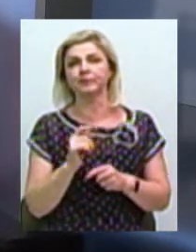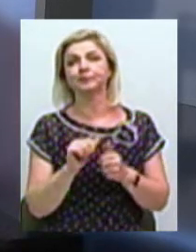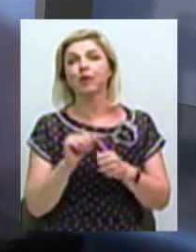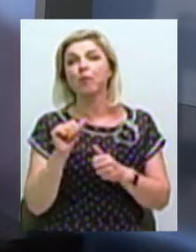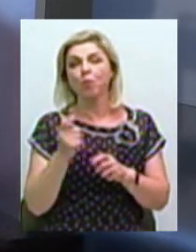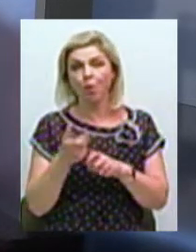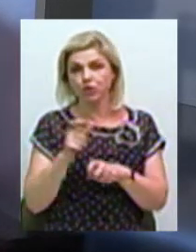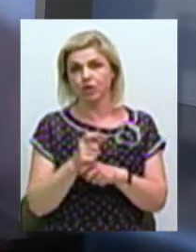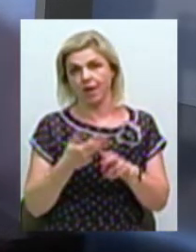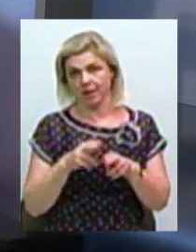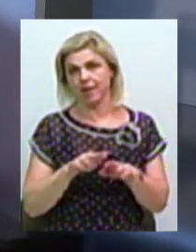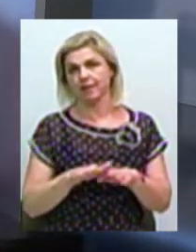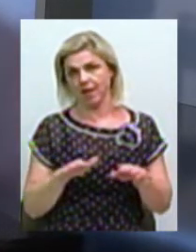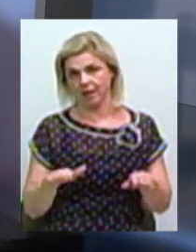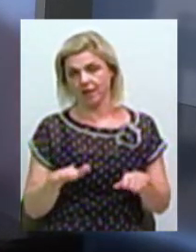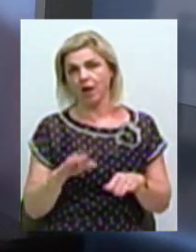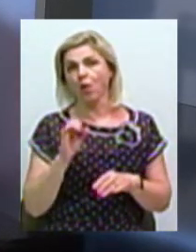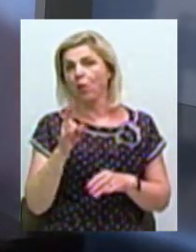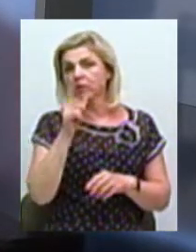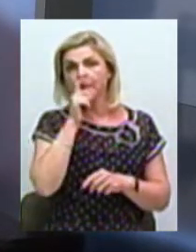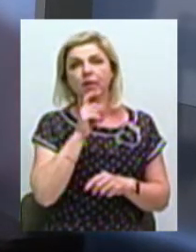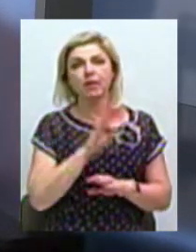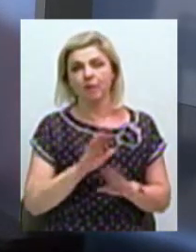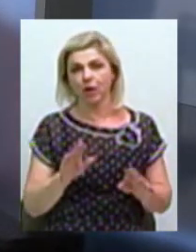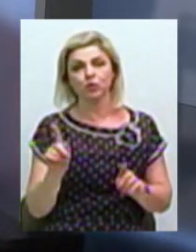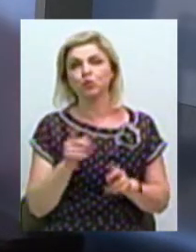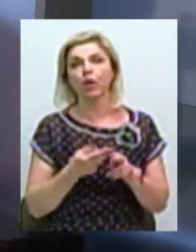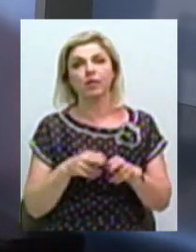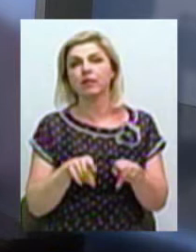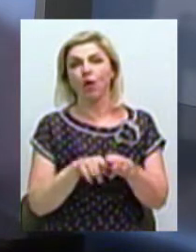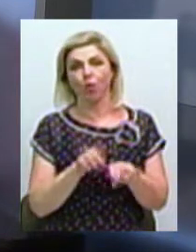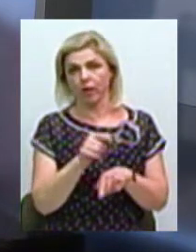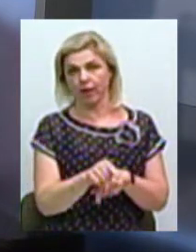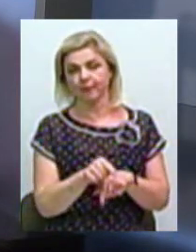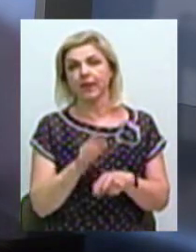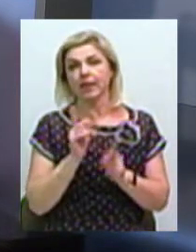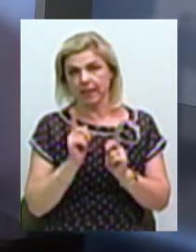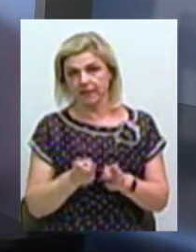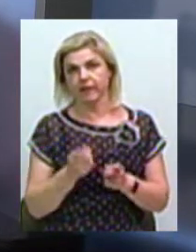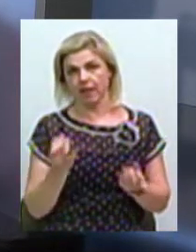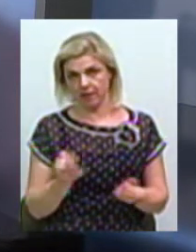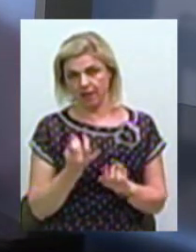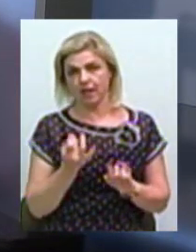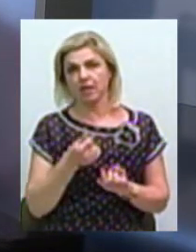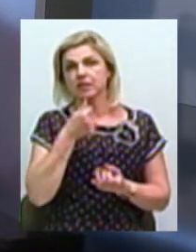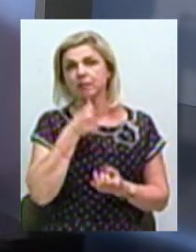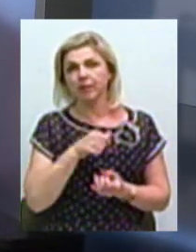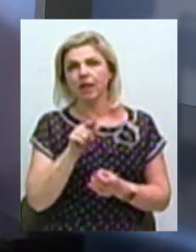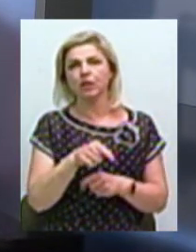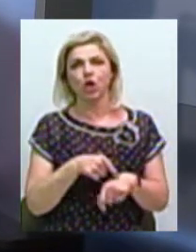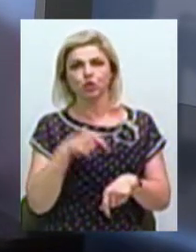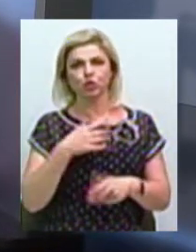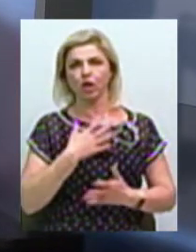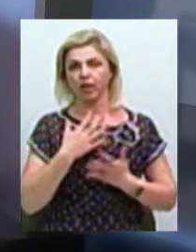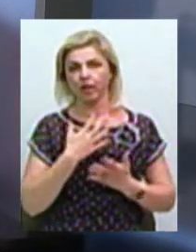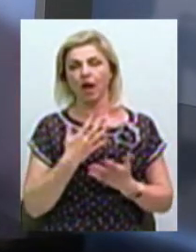дети, мое мнение, и он не понимает вообще, что это такое. И вот действительно интерес вот испытать те ощущения, как